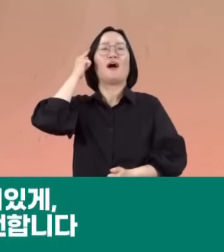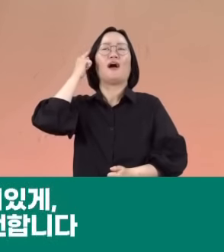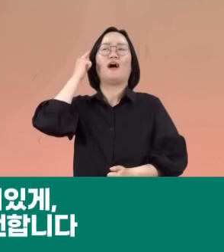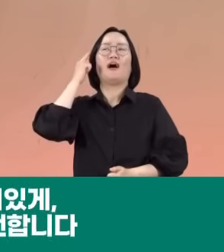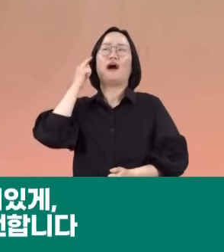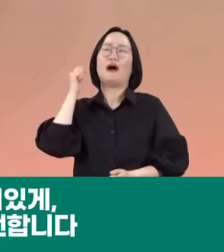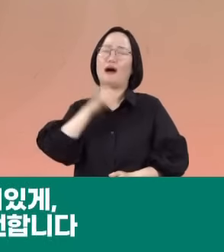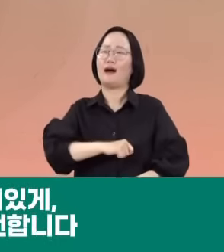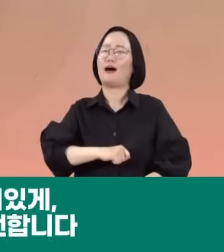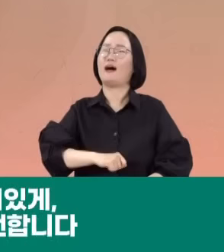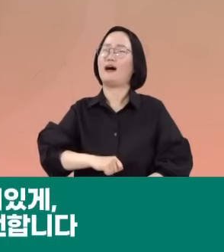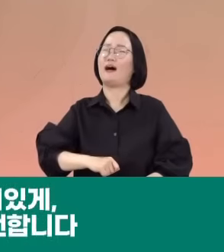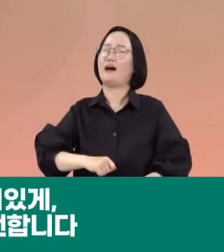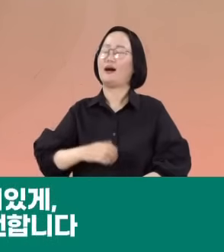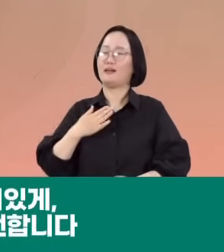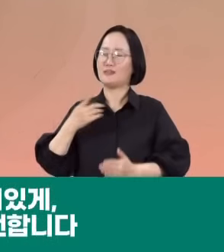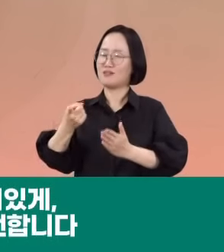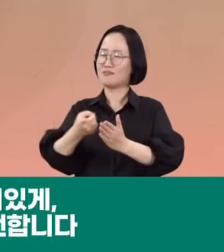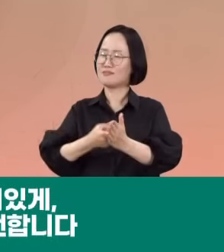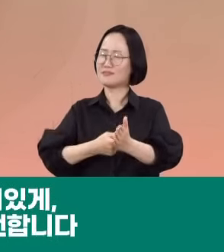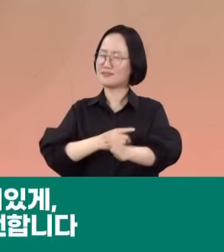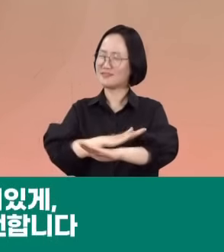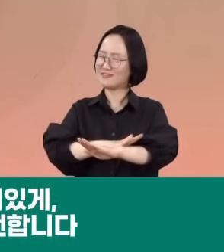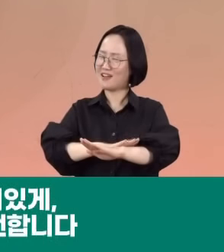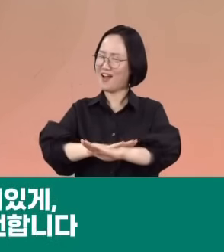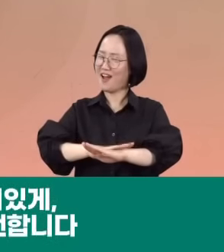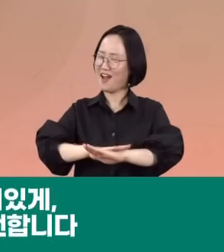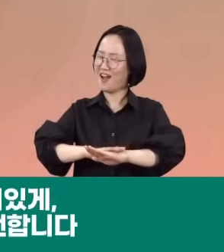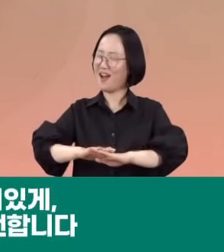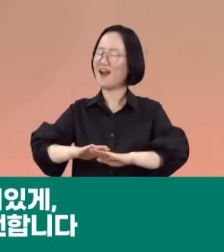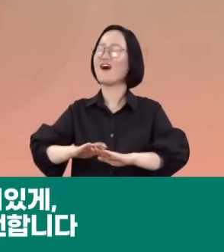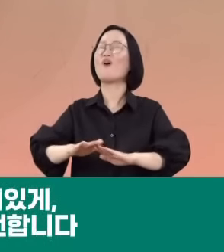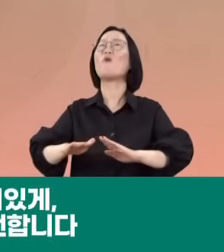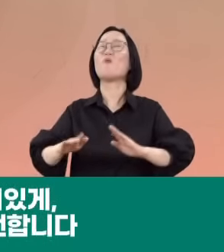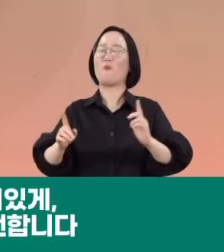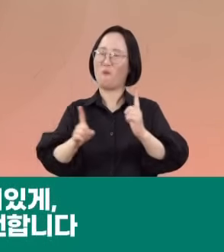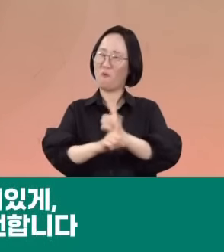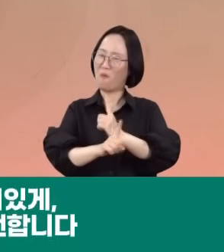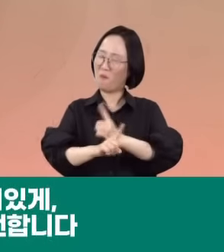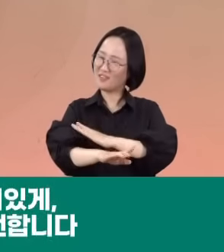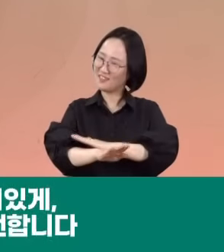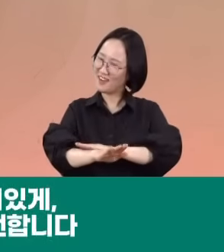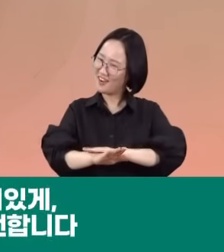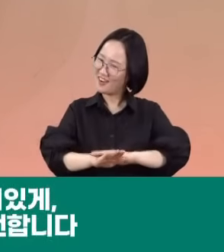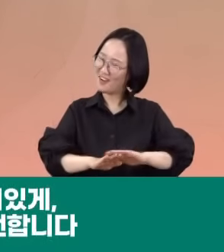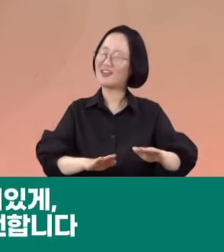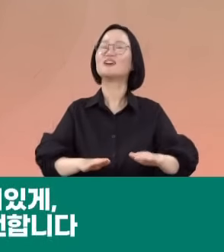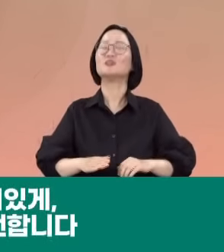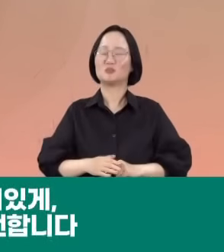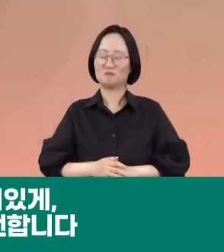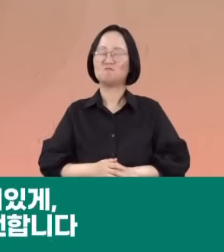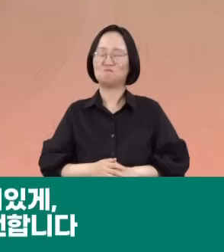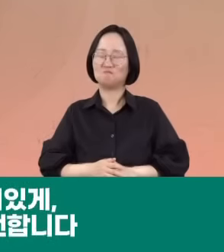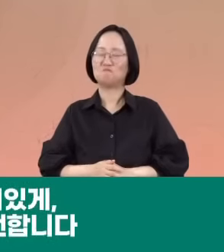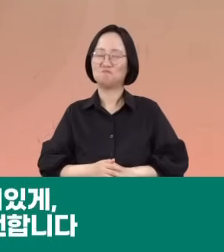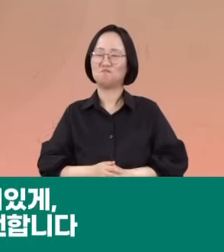나 수술 잘 될거다 수술 치료 잘될거다라고 보여